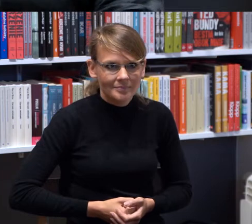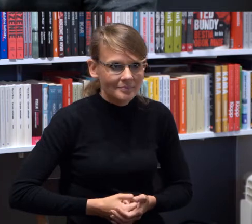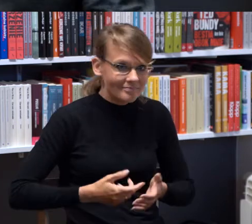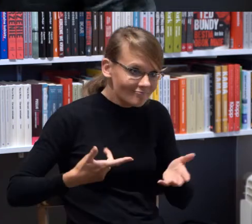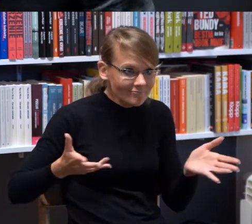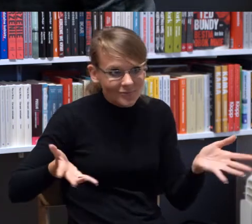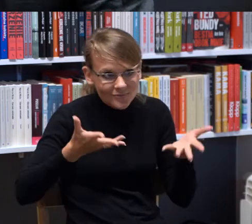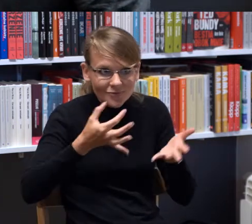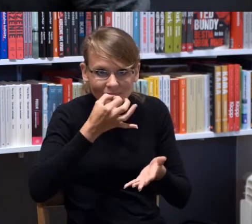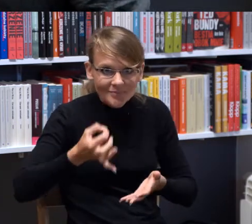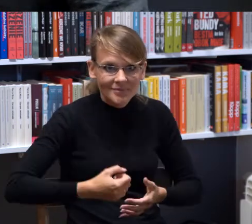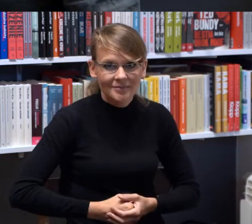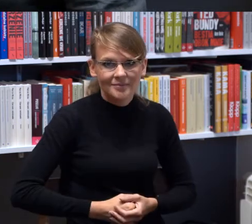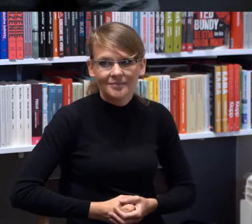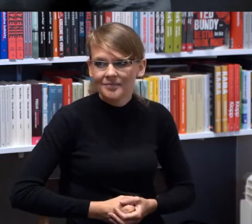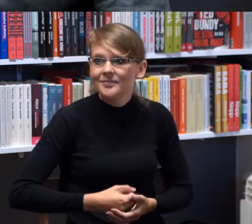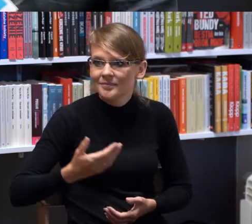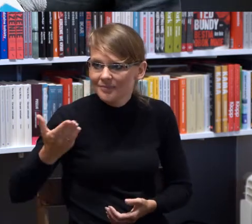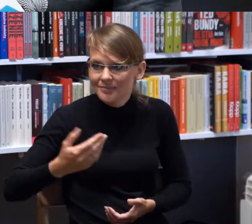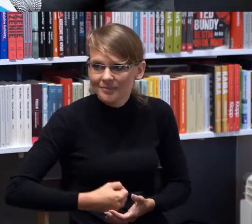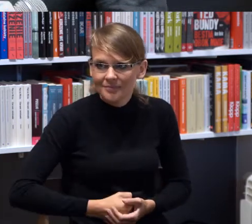Zachęcamy. Bardzo proszę.